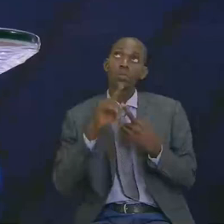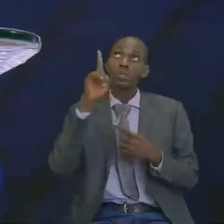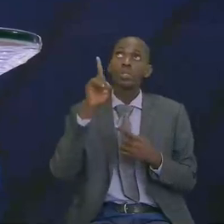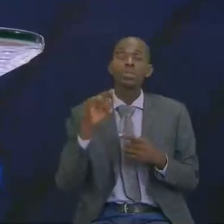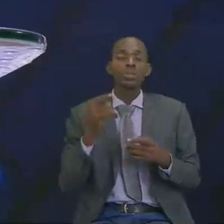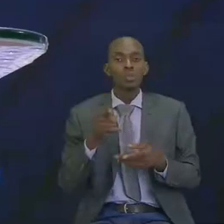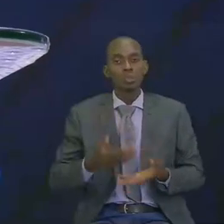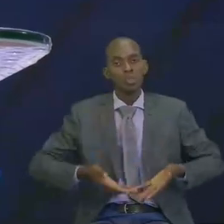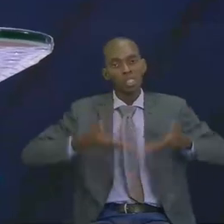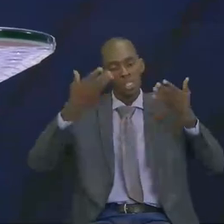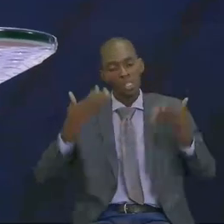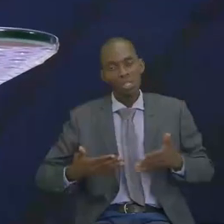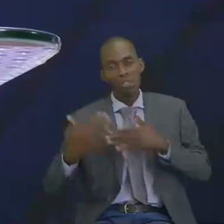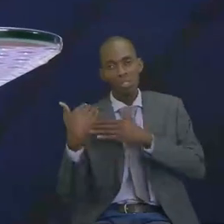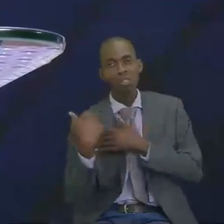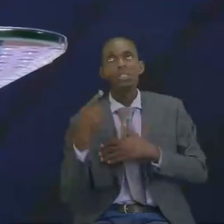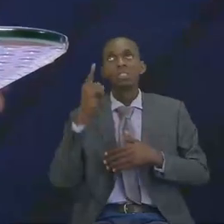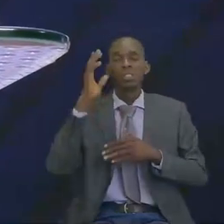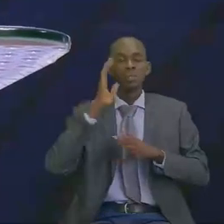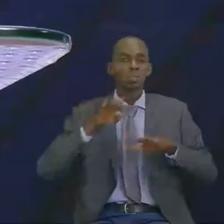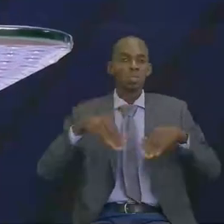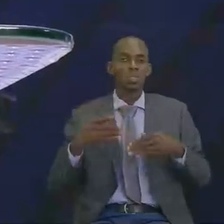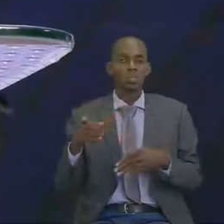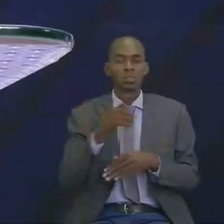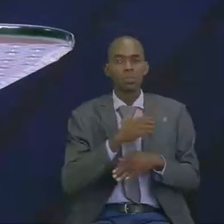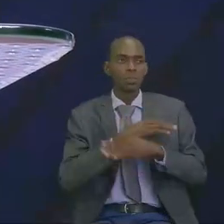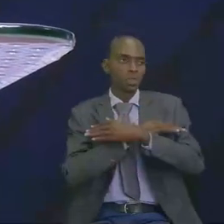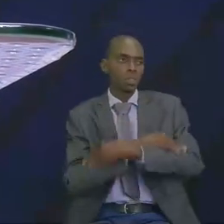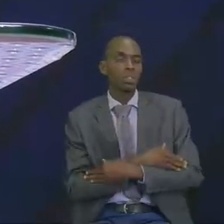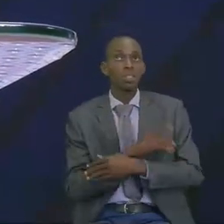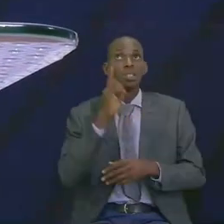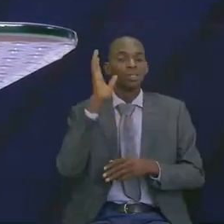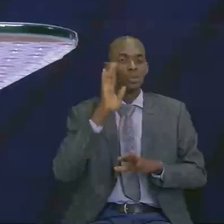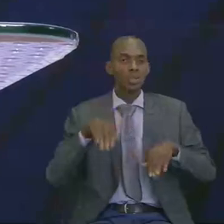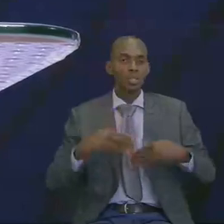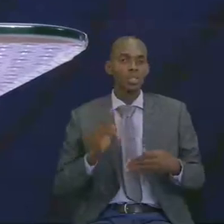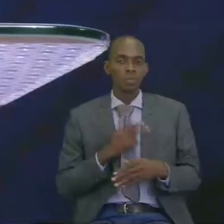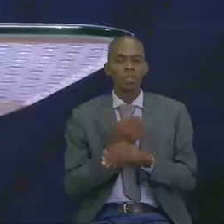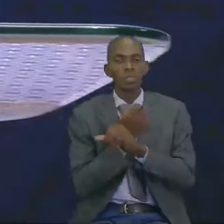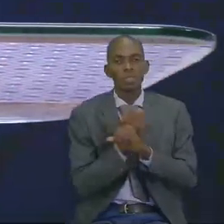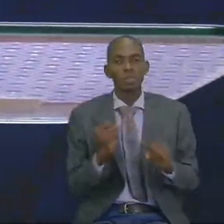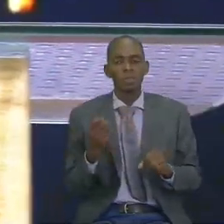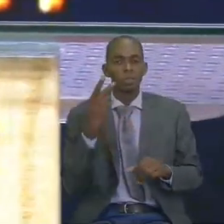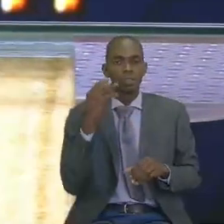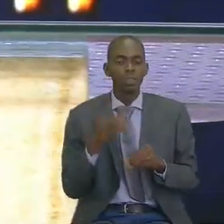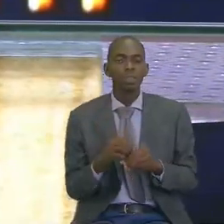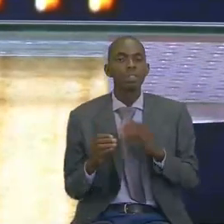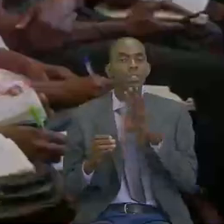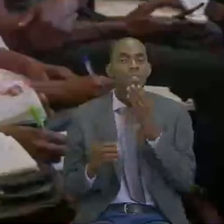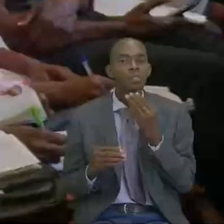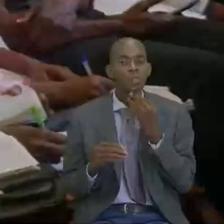êtes fatigués et chargés, je vous donnerai le repos, la restauration, le salut. On va aux Hébreux